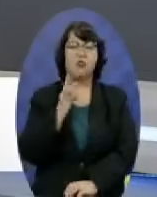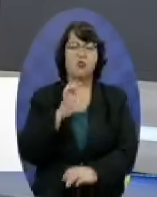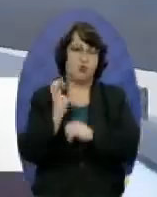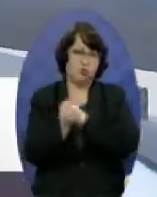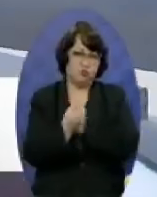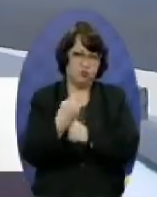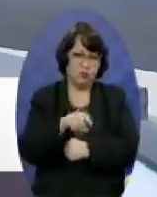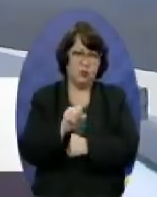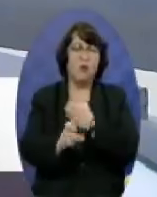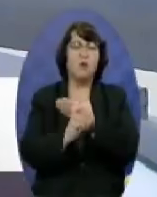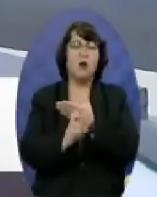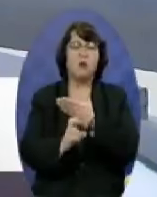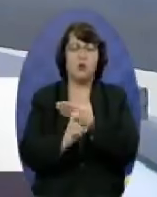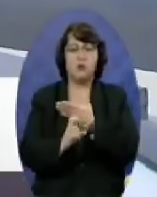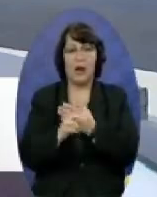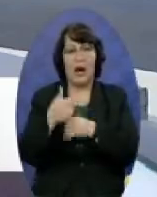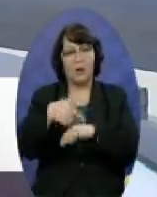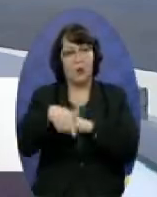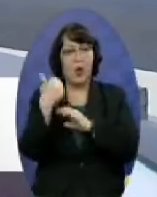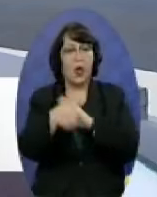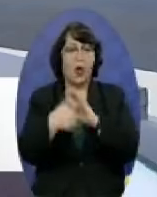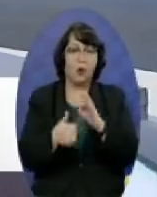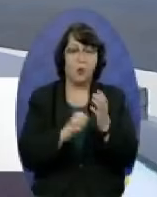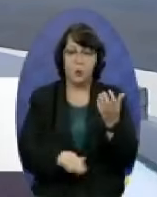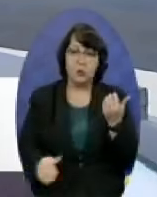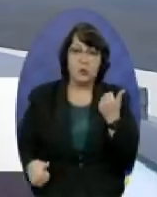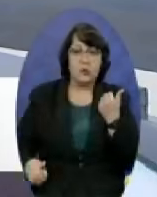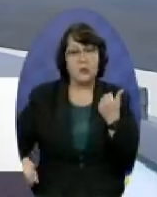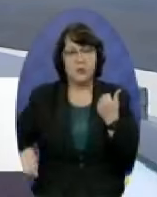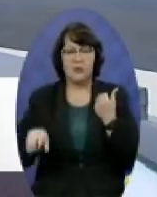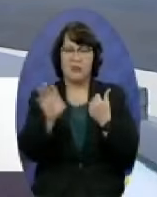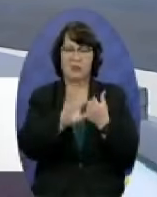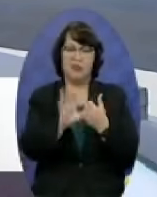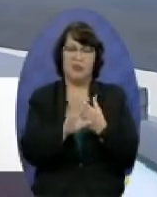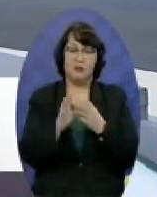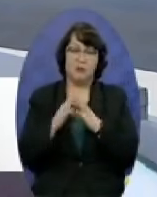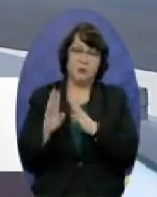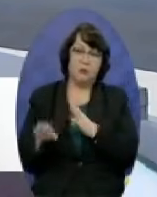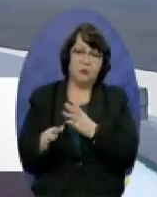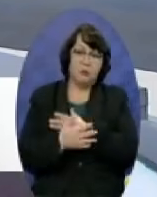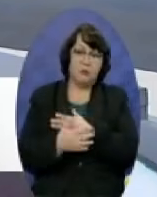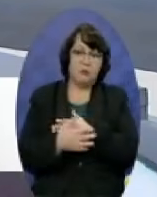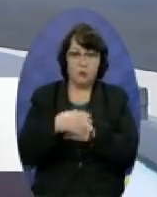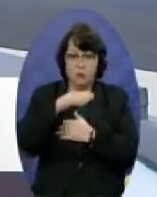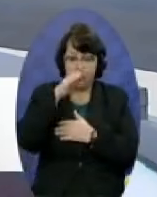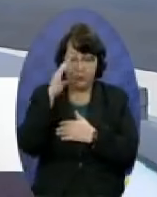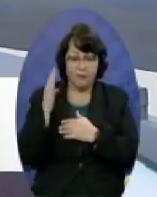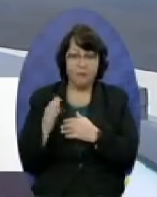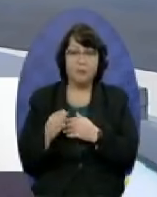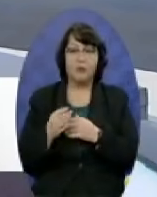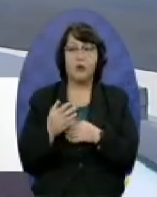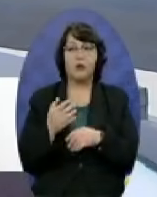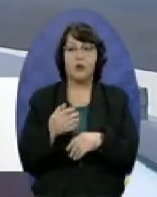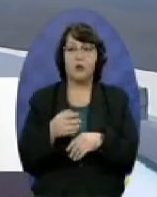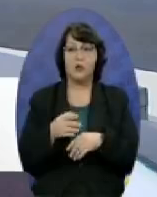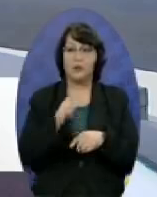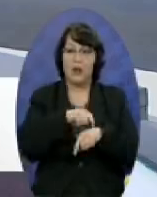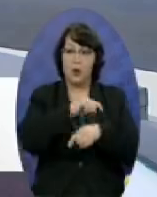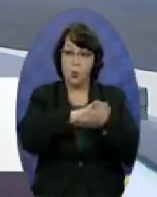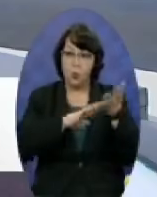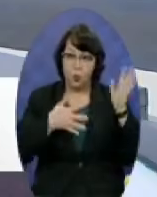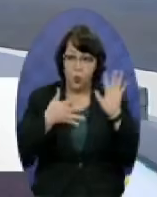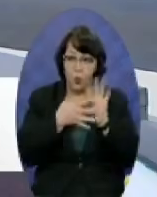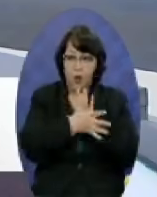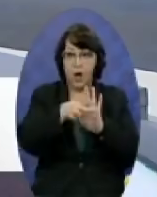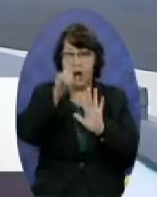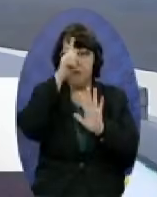л их анхаарах зүйтэй гэдгийг бол хэлж байгаа юм. За энд үзлэгийн цаг гарч байгаа. За ер нь бол нийслэлийн хүрээнд урцсан цагаар ажиллаж байгаа дүүргийн